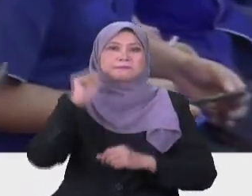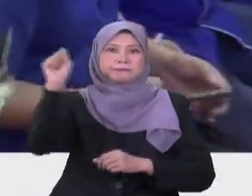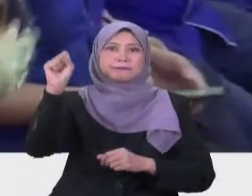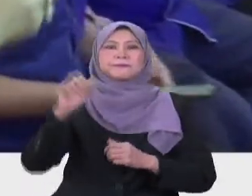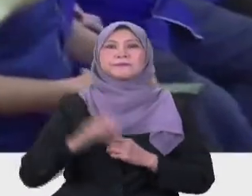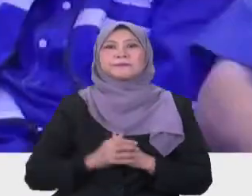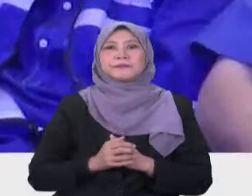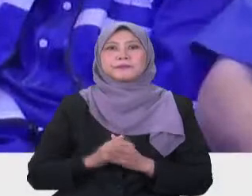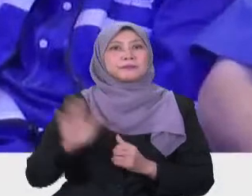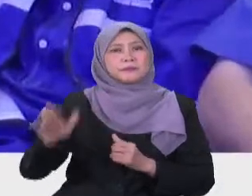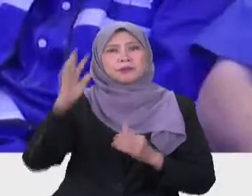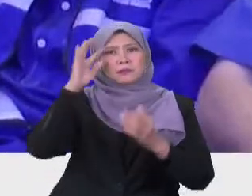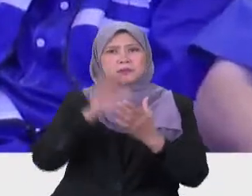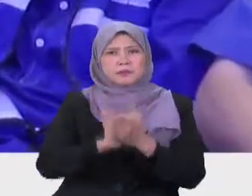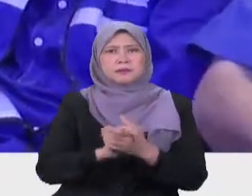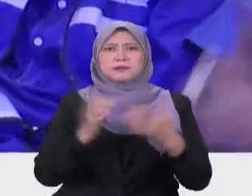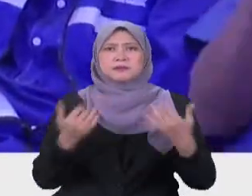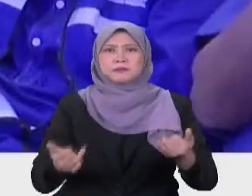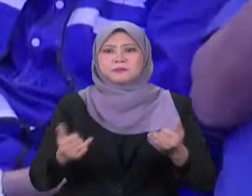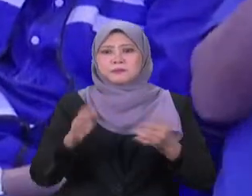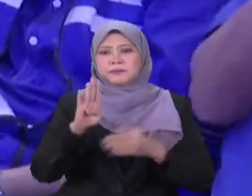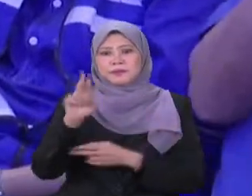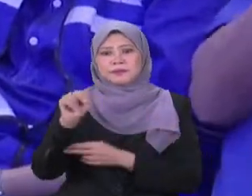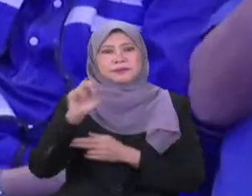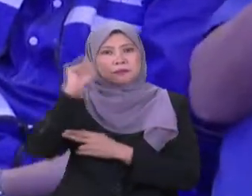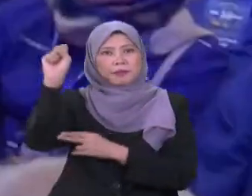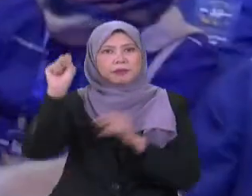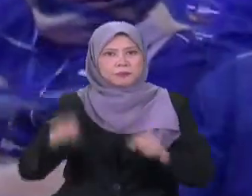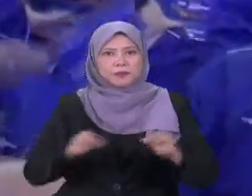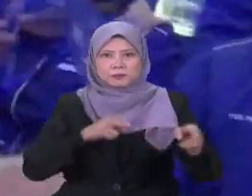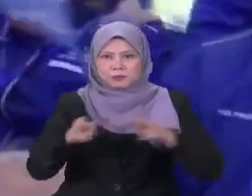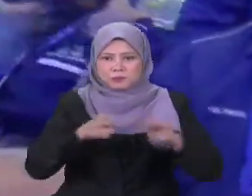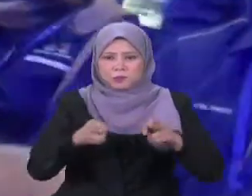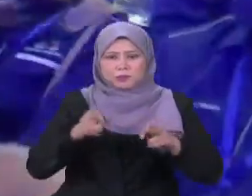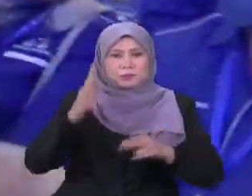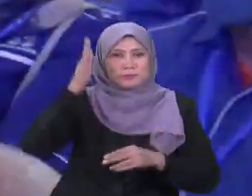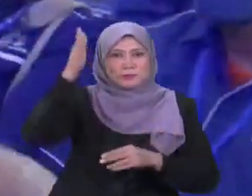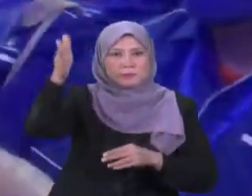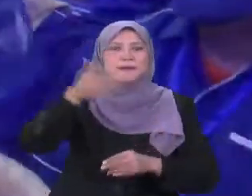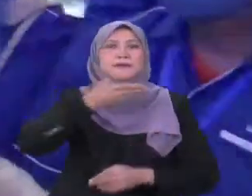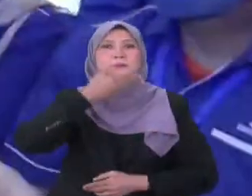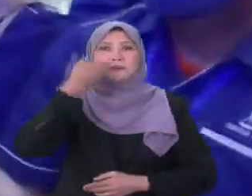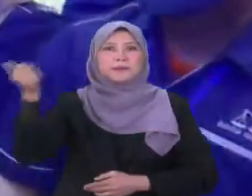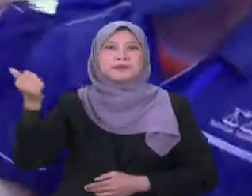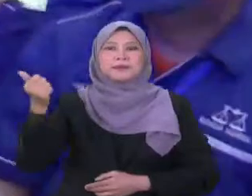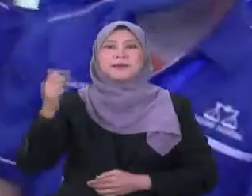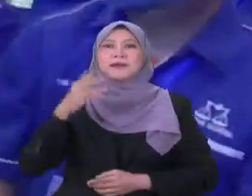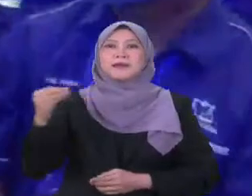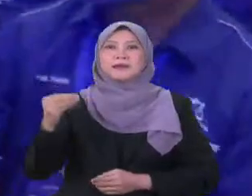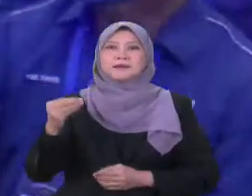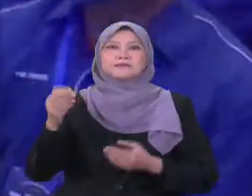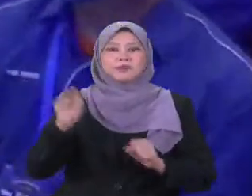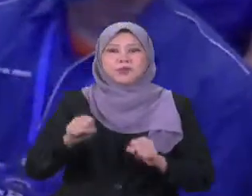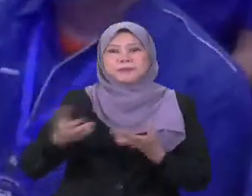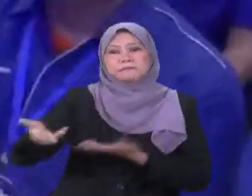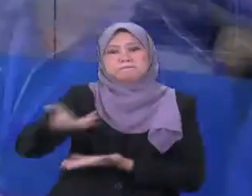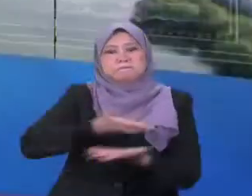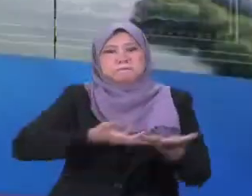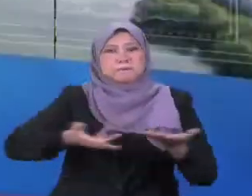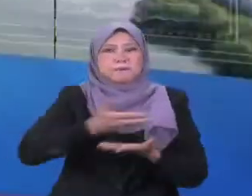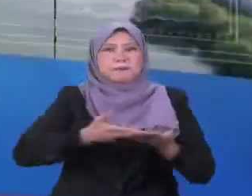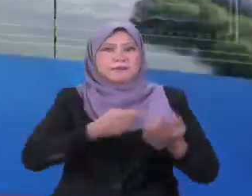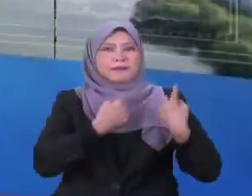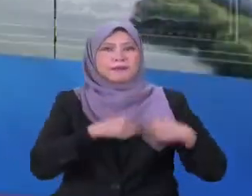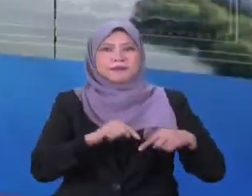beliau yakin kepimpinan been Sabah mampu mengurus masa depannya dengan baik sekaligus memenangi hati rakyat